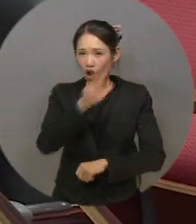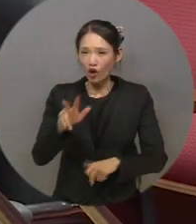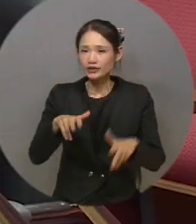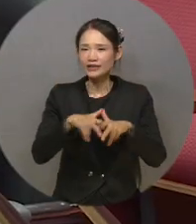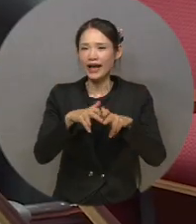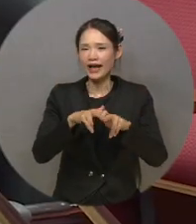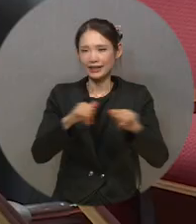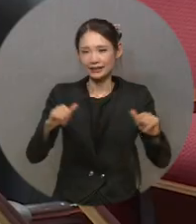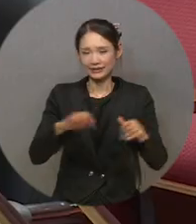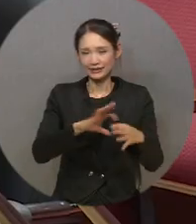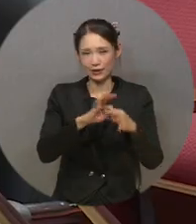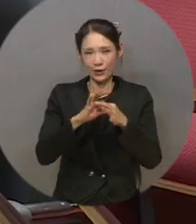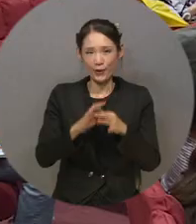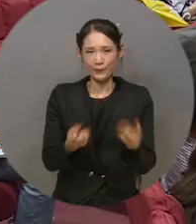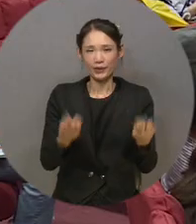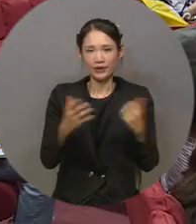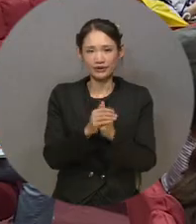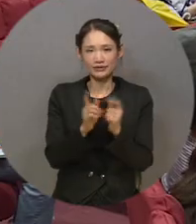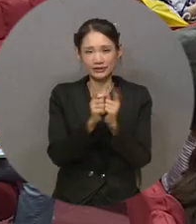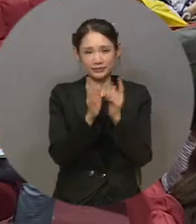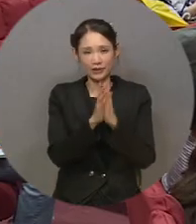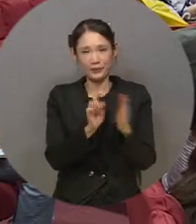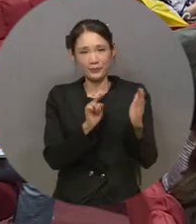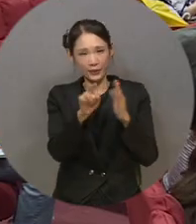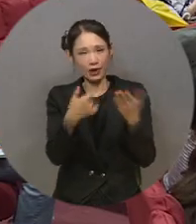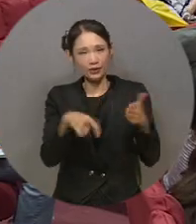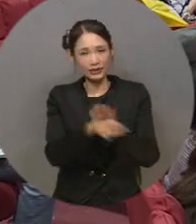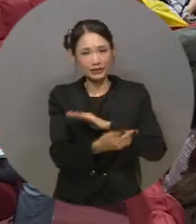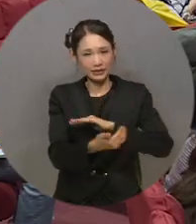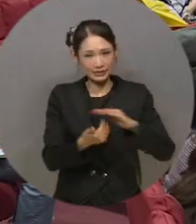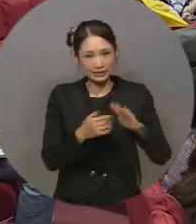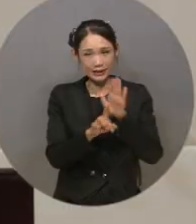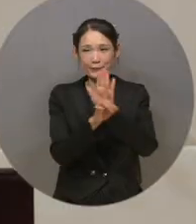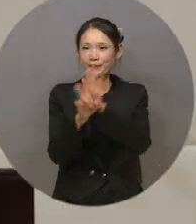전국장애인합창대회의 본선 진출을 위한 서울지역 예선대회입니다.